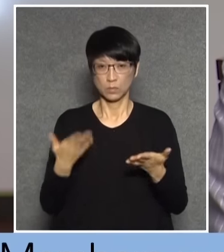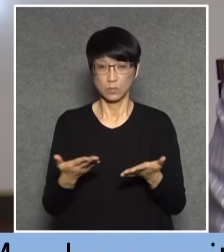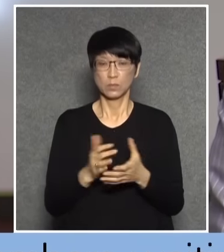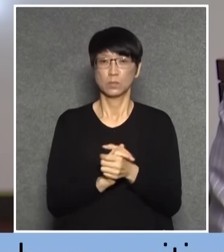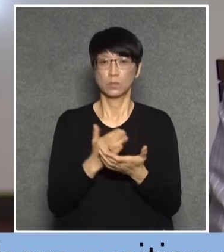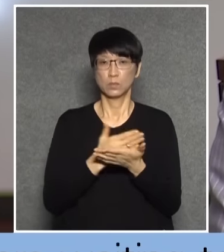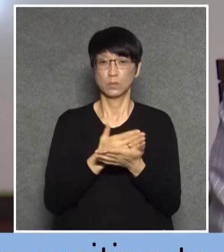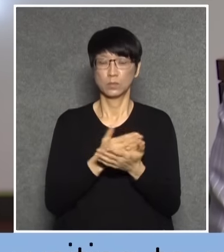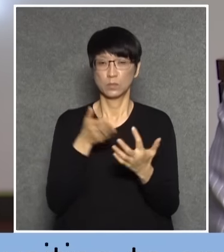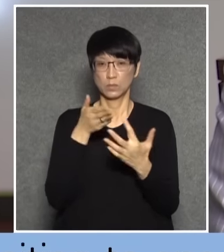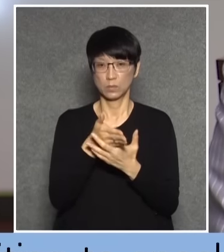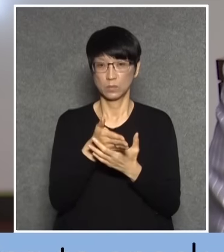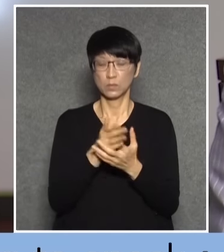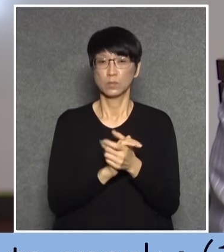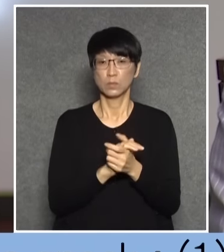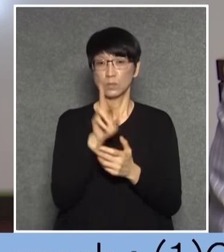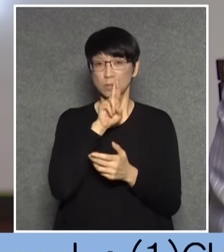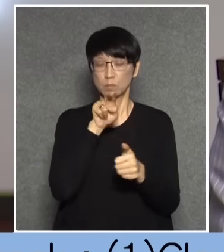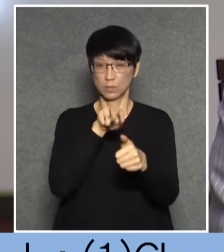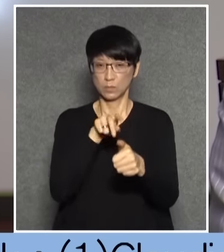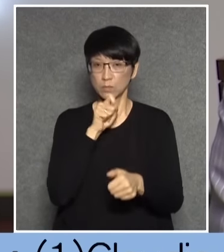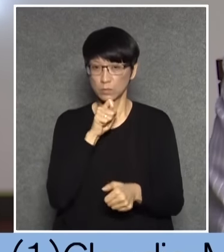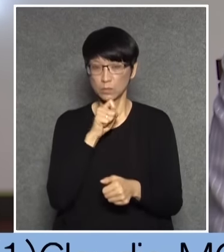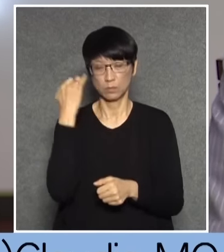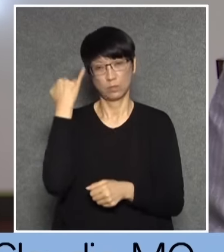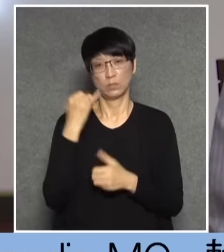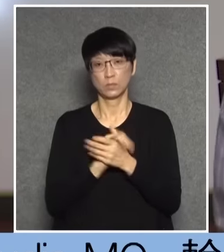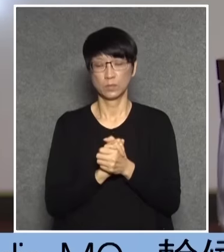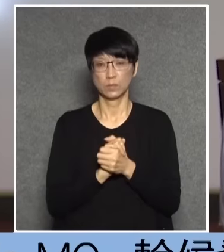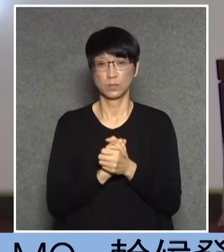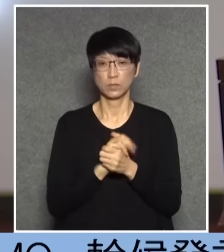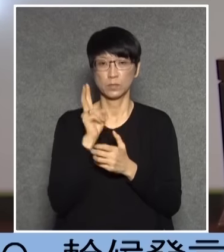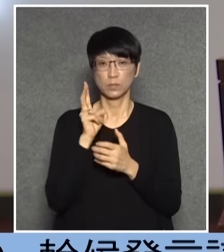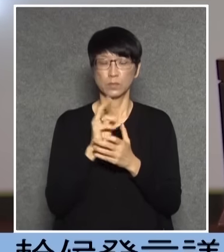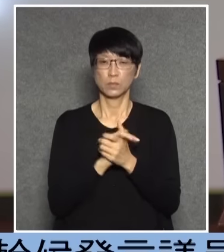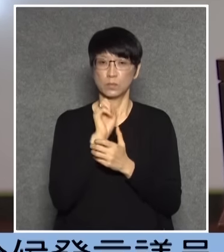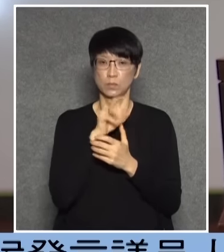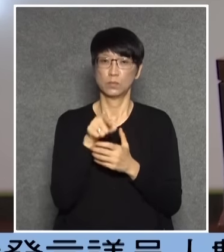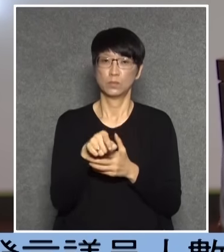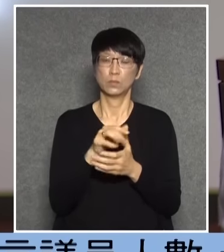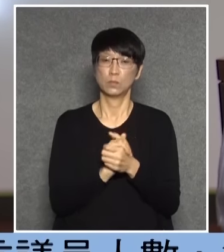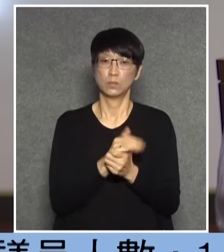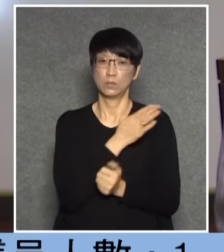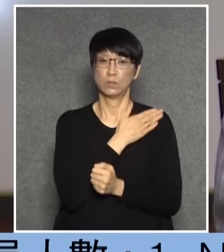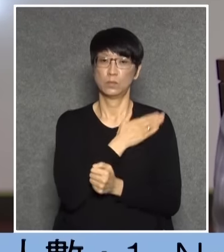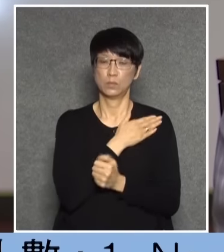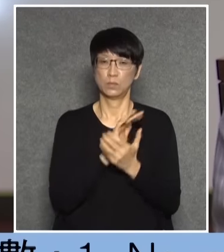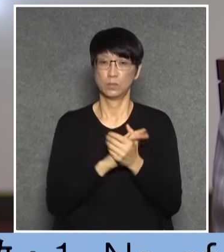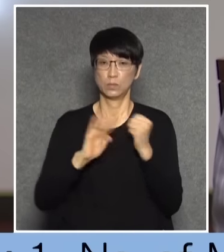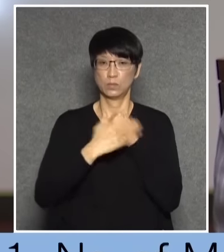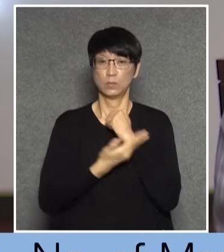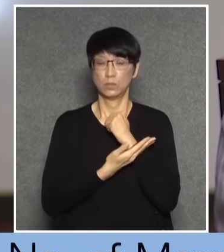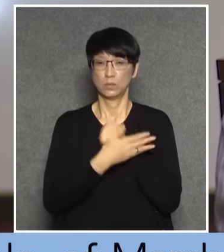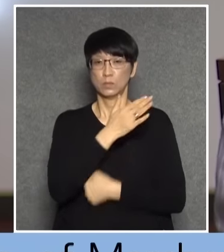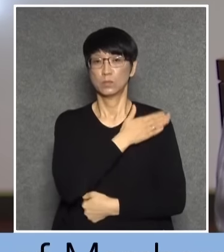被進行截取通訊或秘密監察呢？是吧？譬如說，只要他負責的那些執法人員，截取